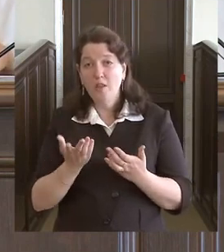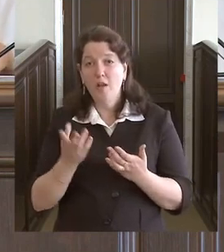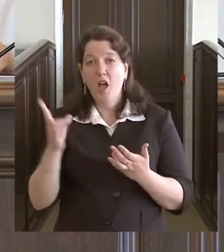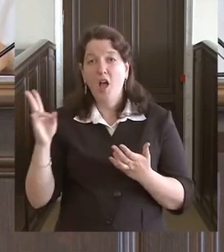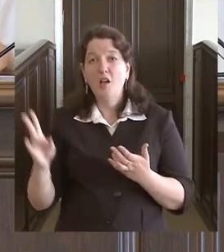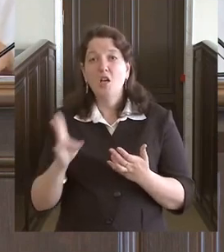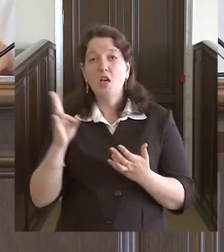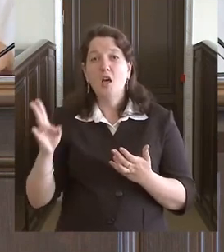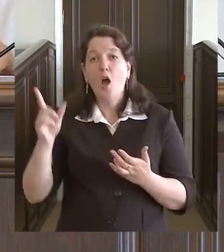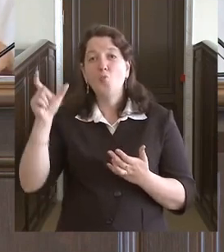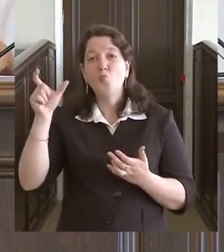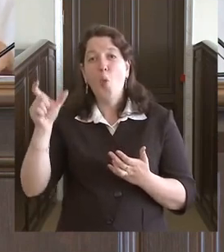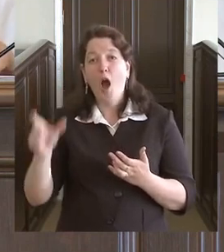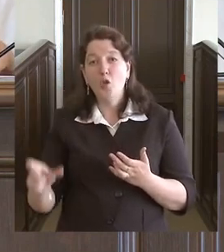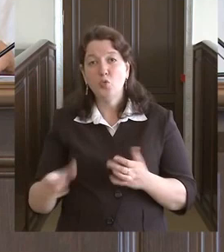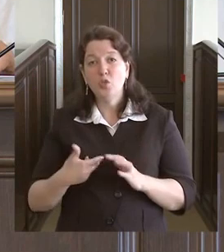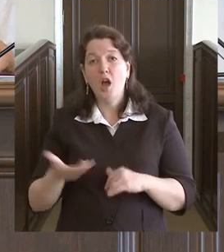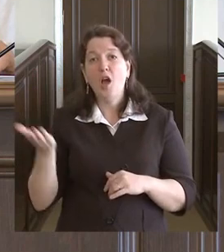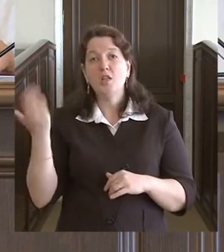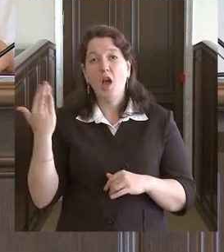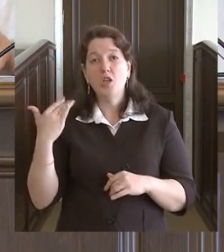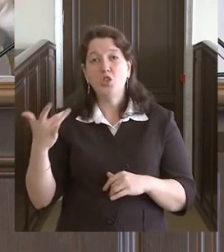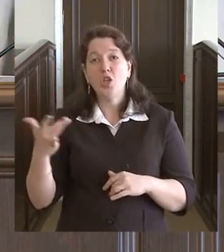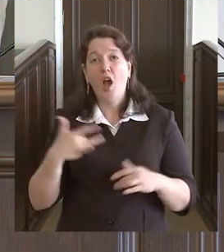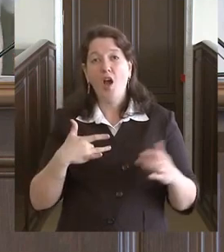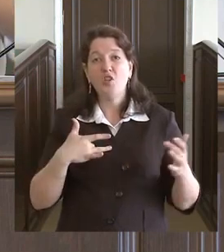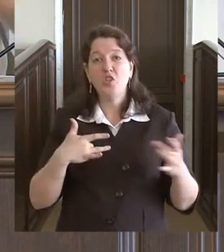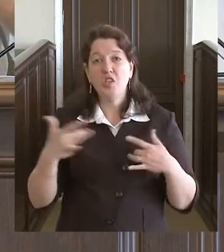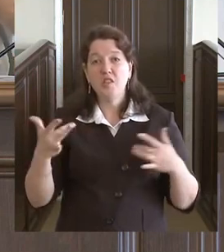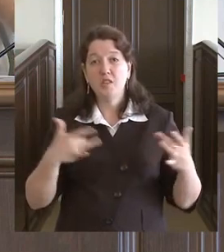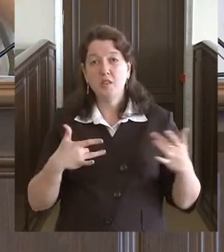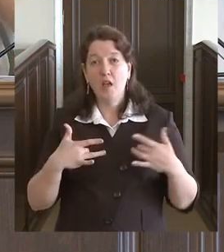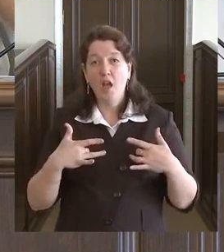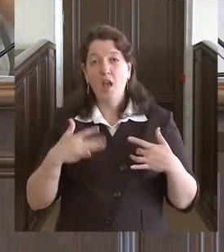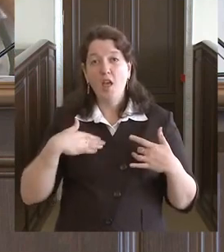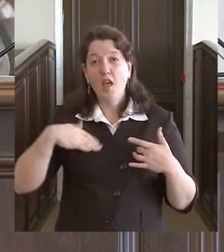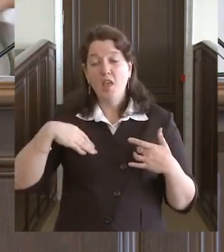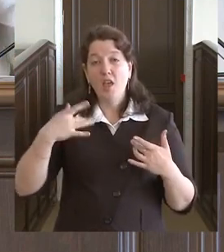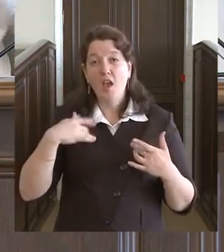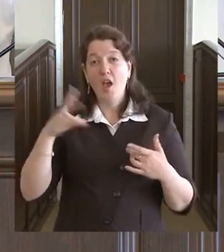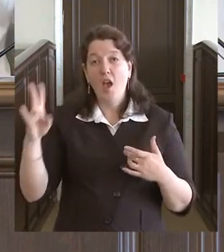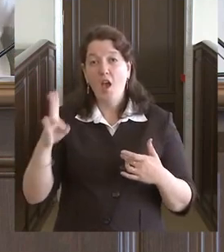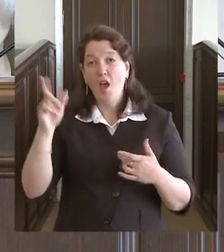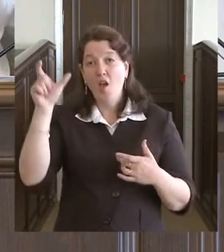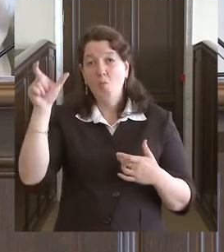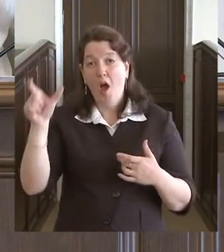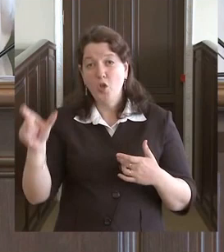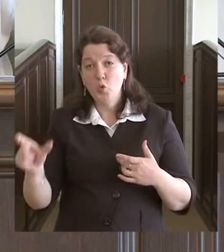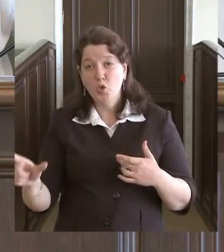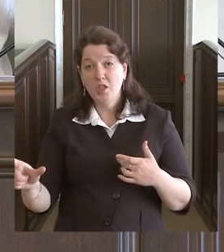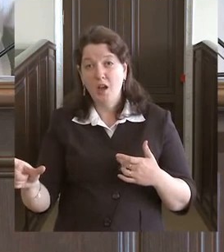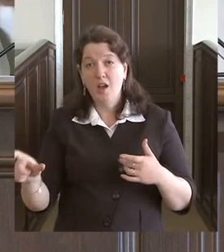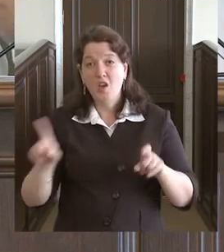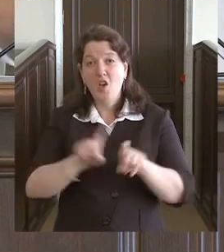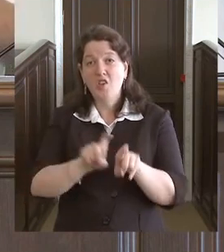бывший артист кстати верхом сел на этого бесноватого эту бочку по бокам держит